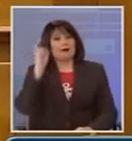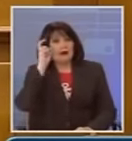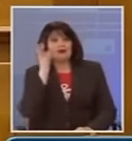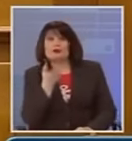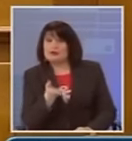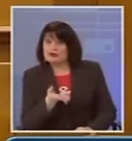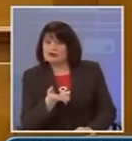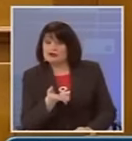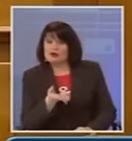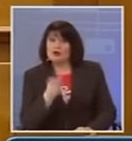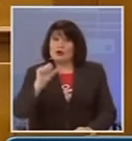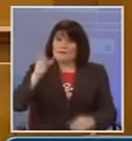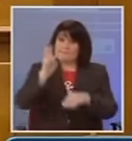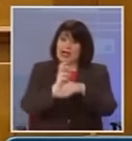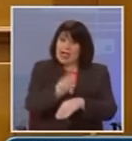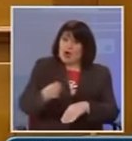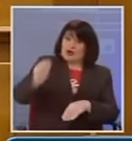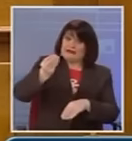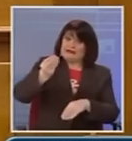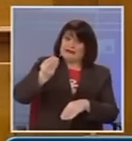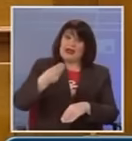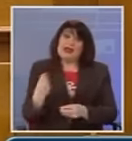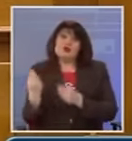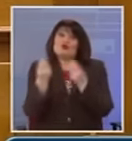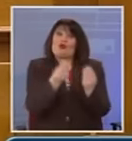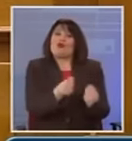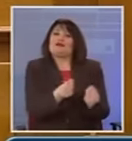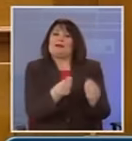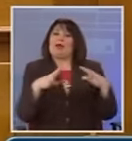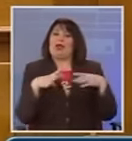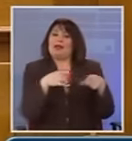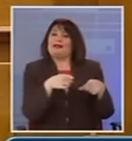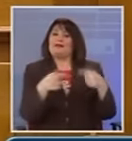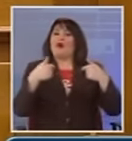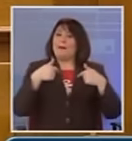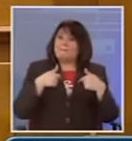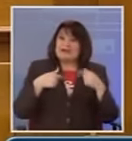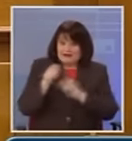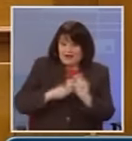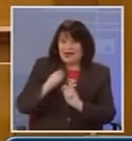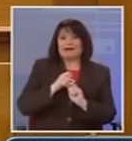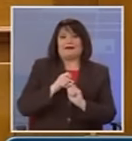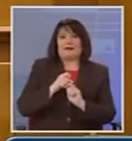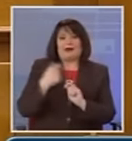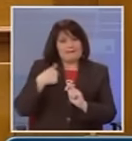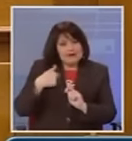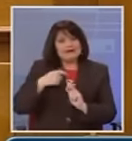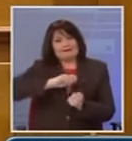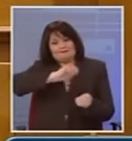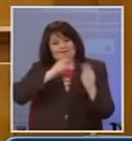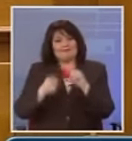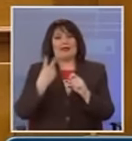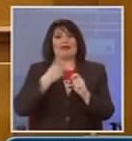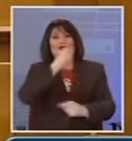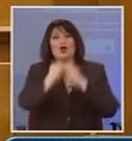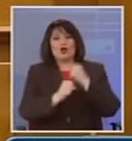λοιπόν, πλεονάσματα εμείς φτιάξαμε και εσείς βρήκατε. Εμείς ήμασταν εκείνοι που μετατρέψαμε μέσα σε